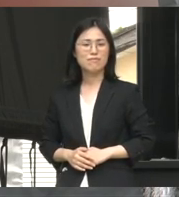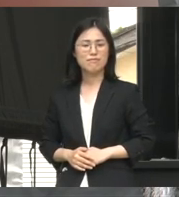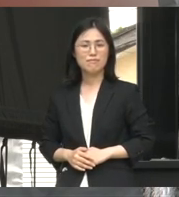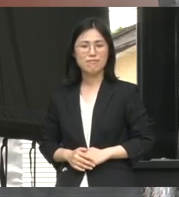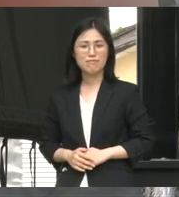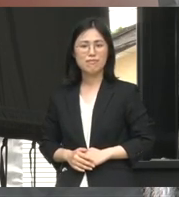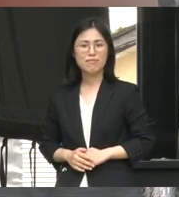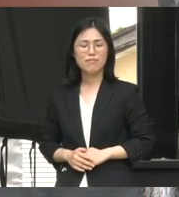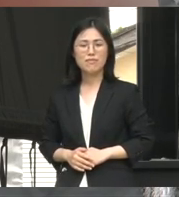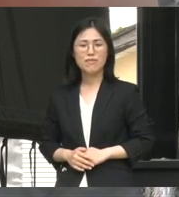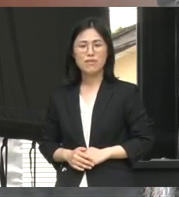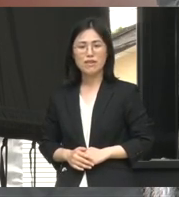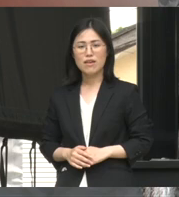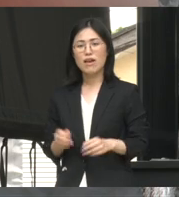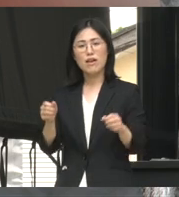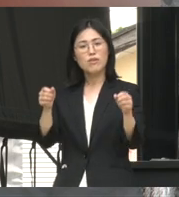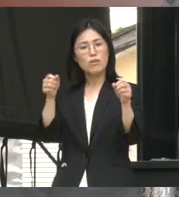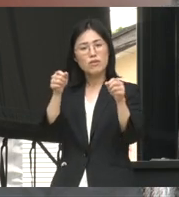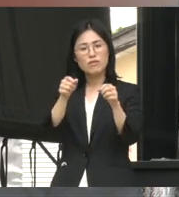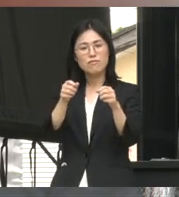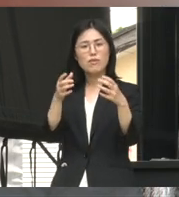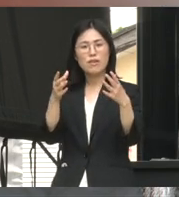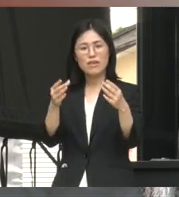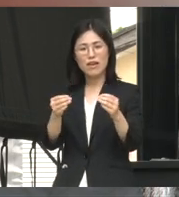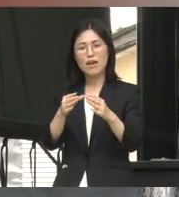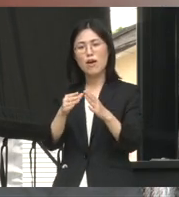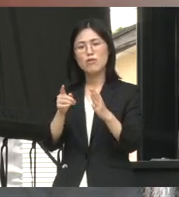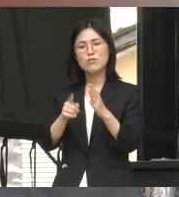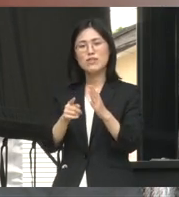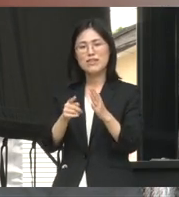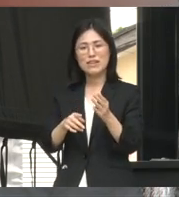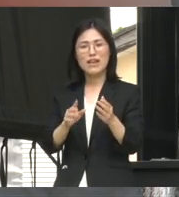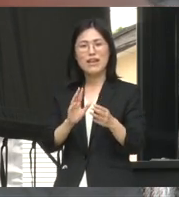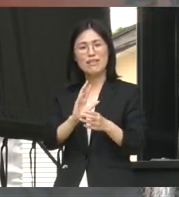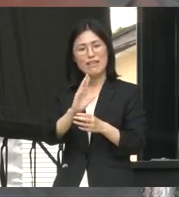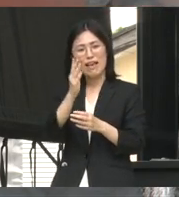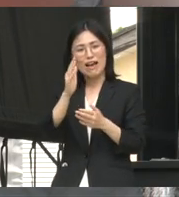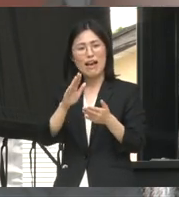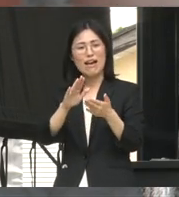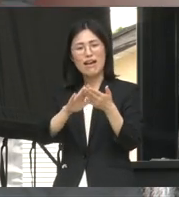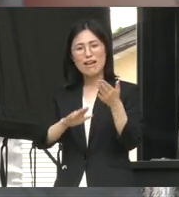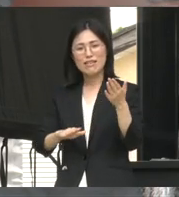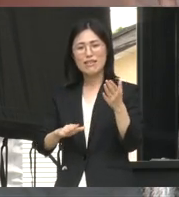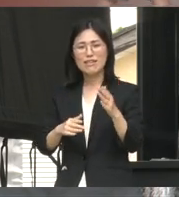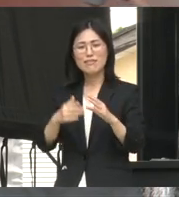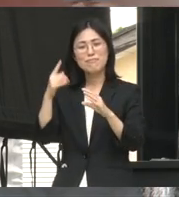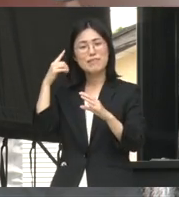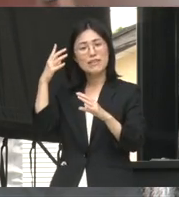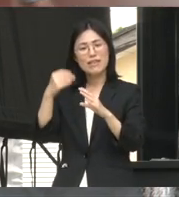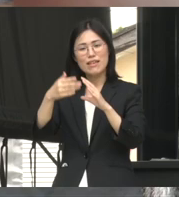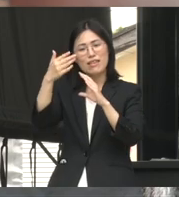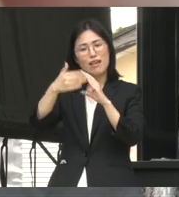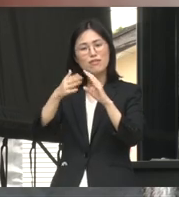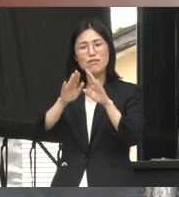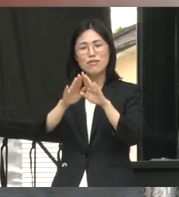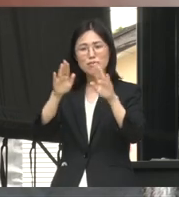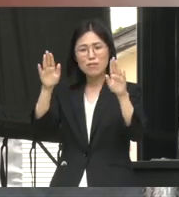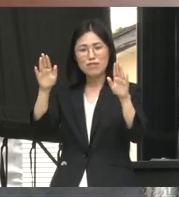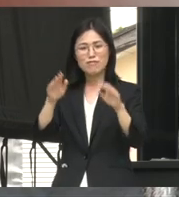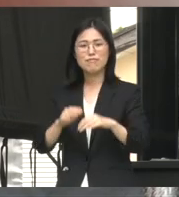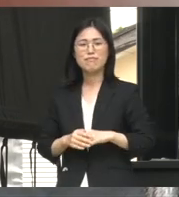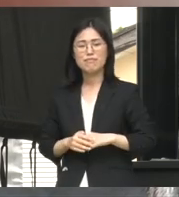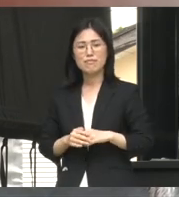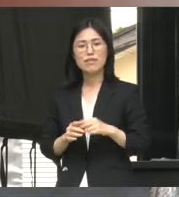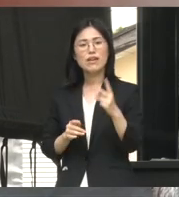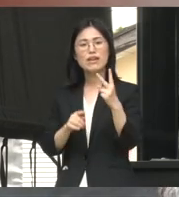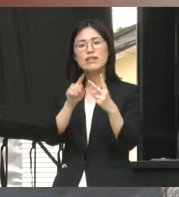それではトーチキスを終えた国分寺市の聖火ランナーの皆さんの記念撮影を行います。記念撮影は2回